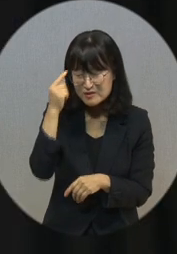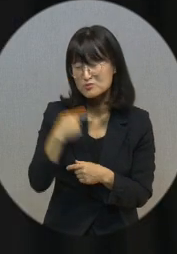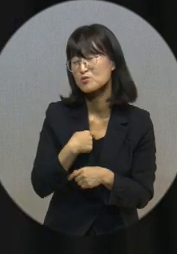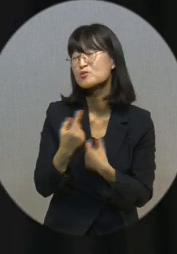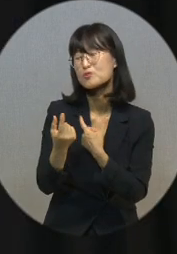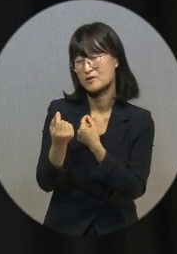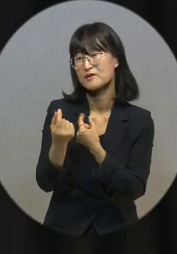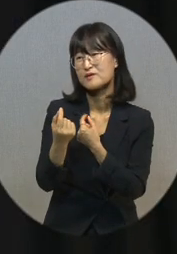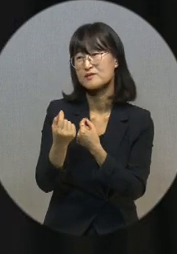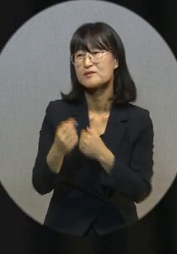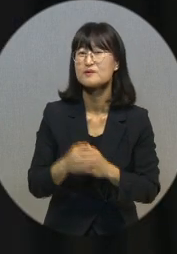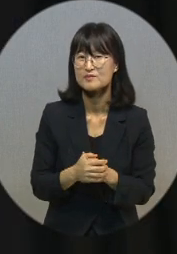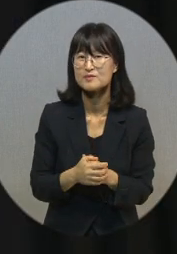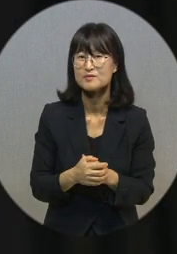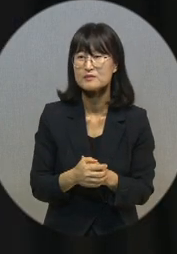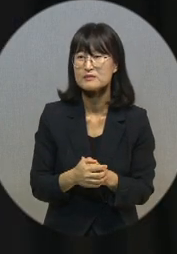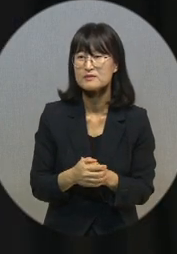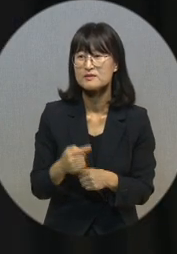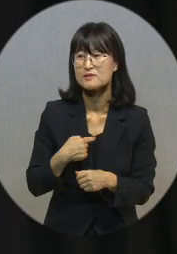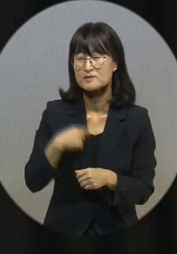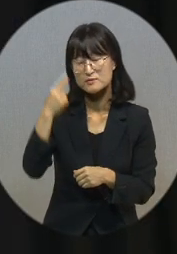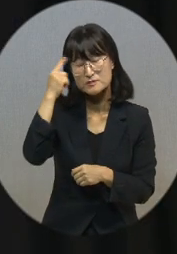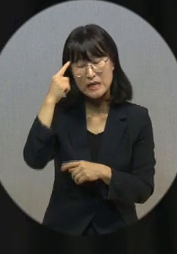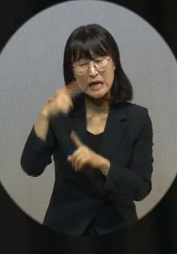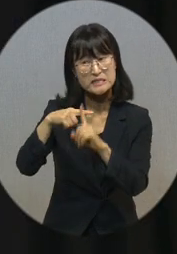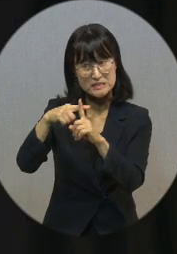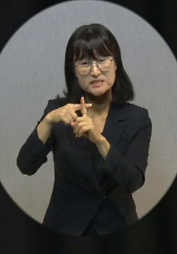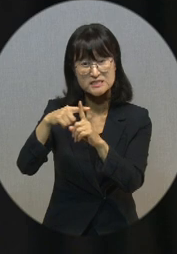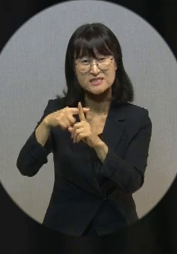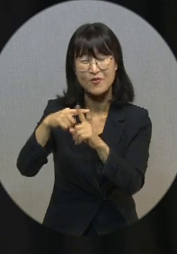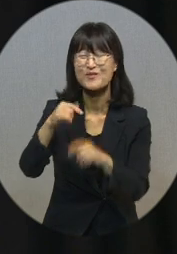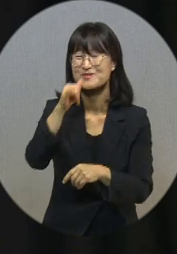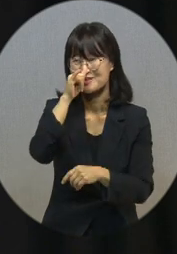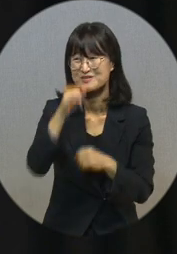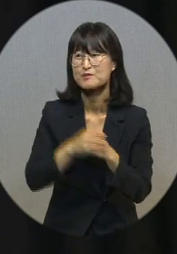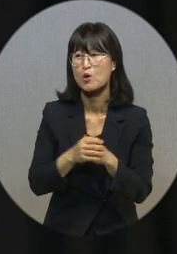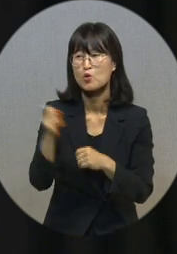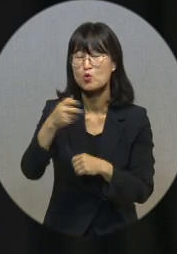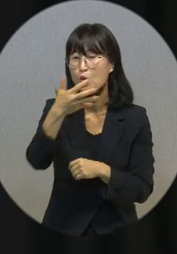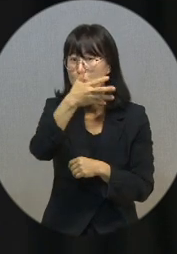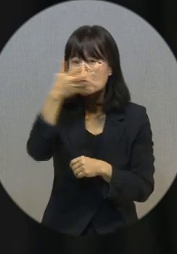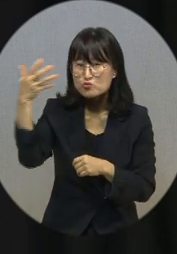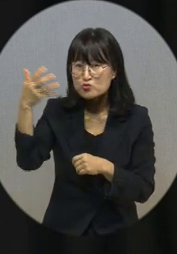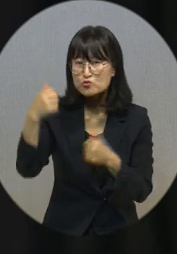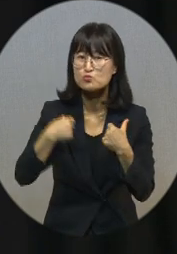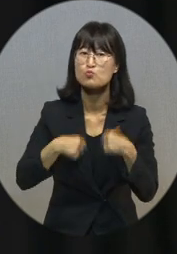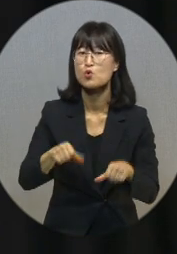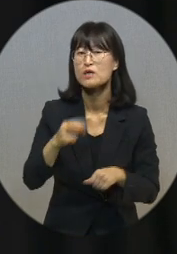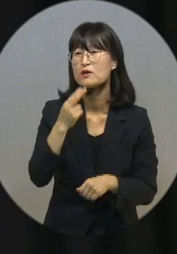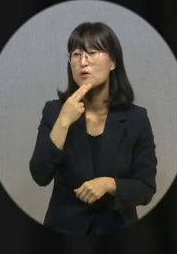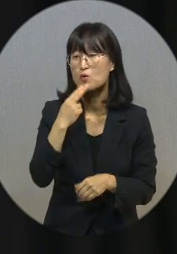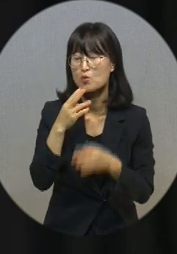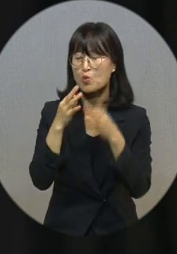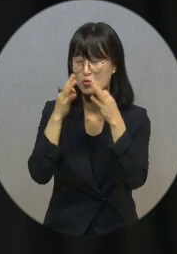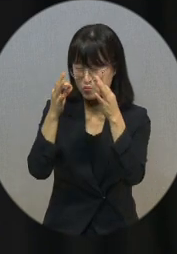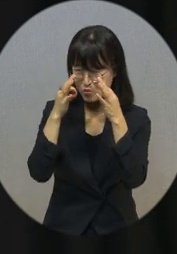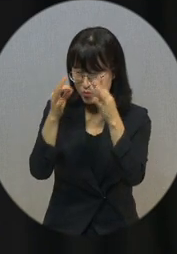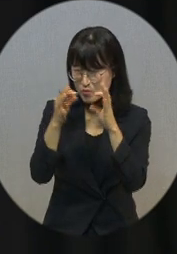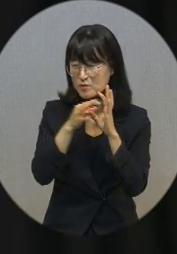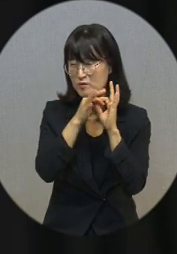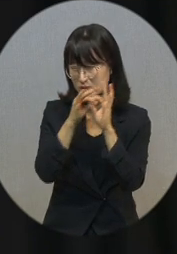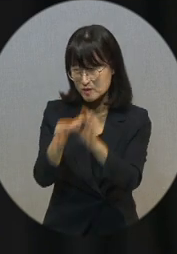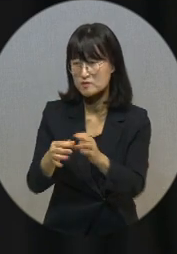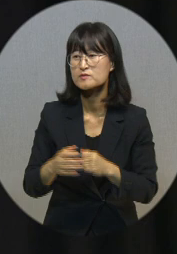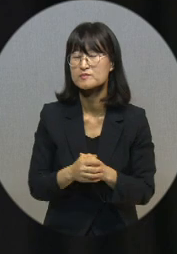저는 어떻게 보면 긍정적인 성격이 많았고 또 꿈을 포기하지 않고 이제 노력을 했습니다. 네.